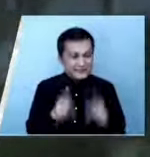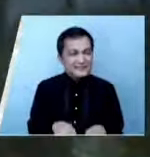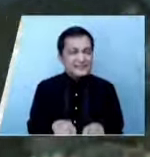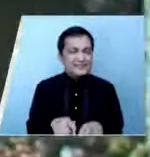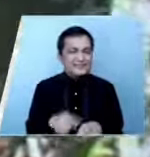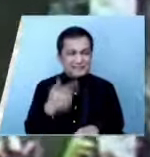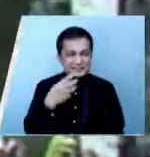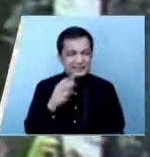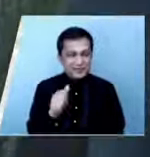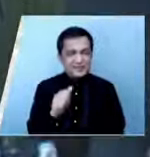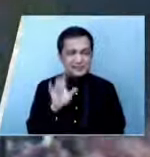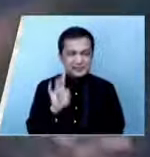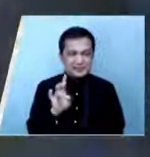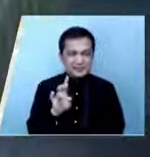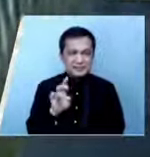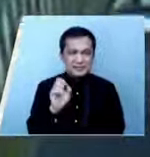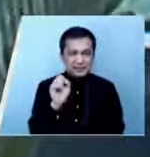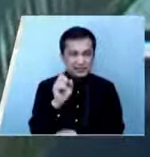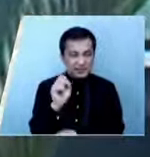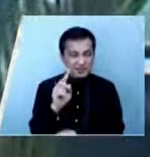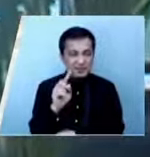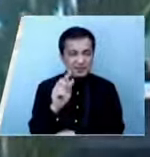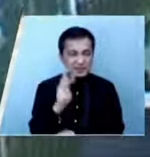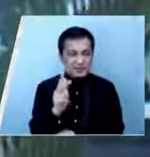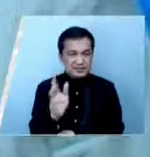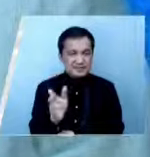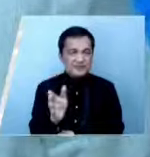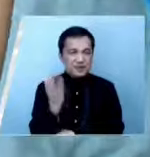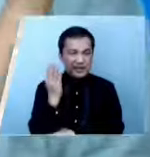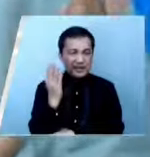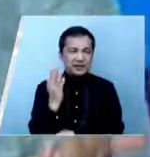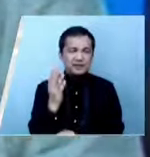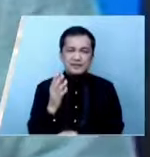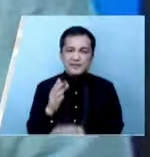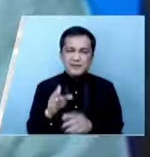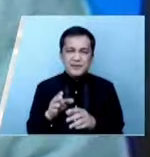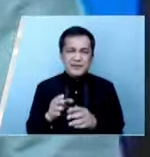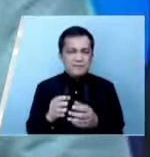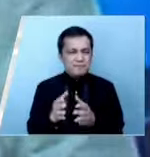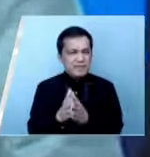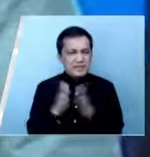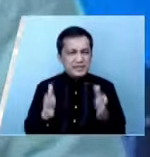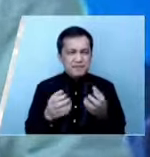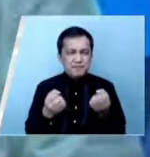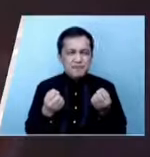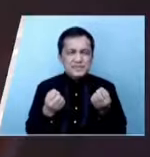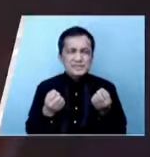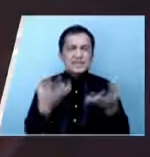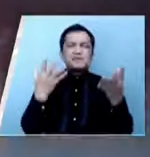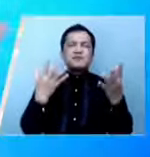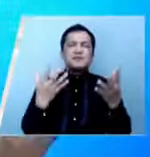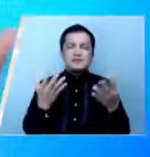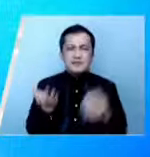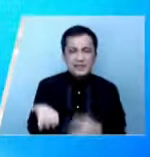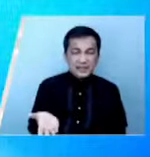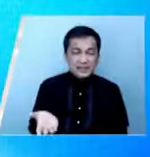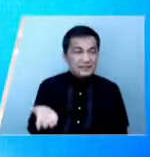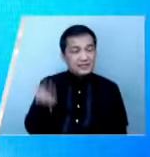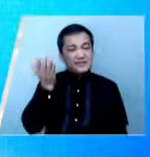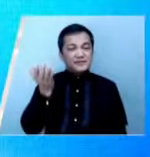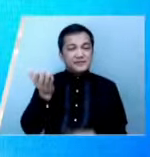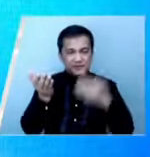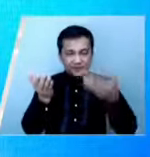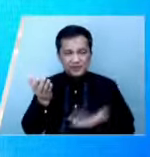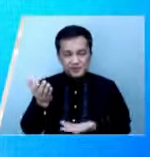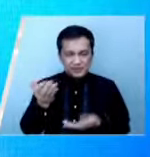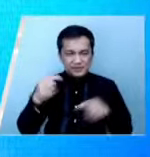7. 11:30 a.m. bukas po. Isang malaking pasabog at ingranding pag-welcome sa amin